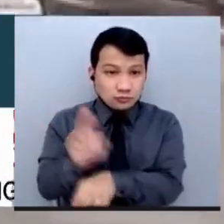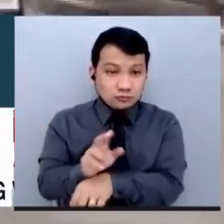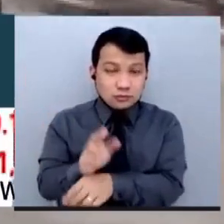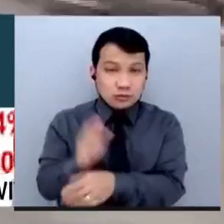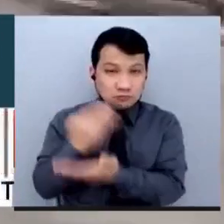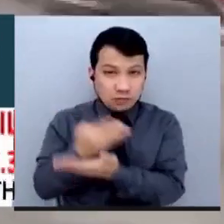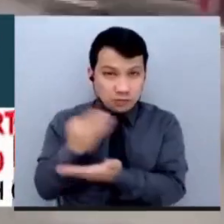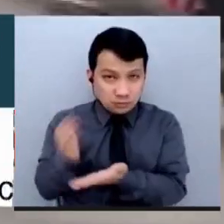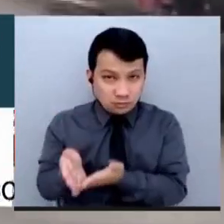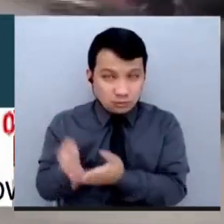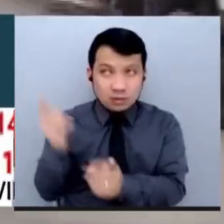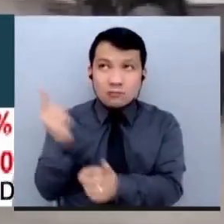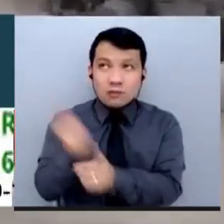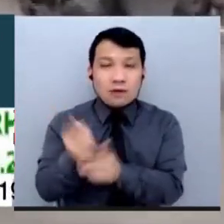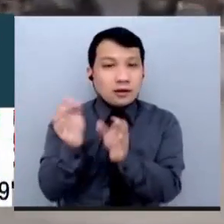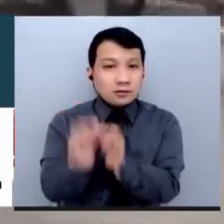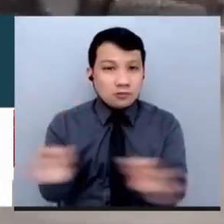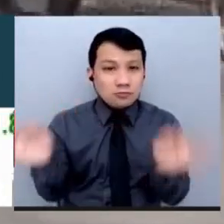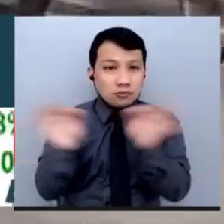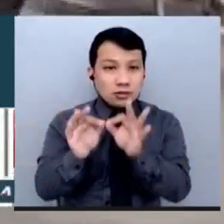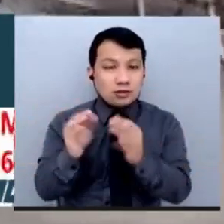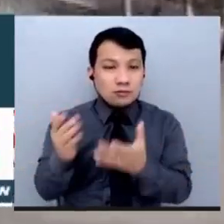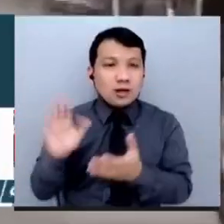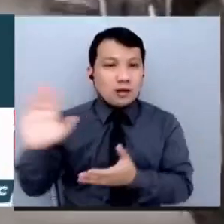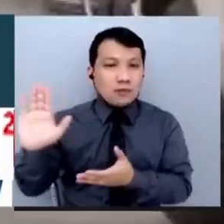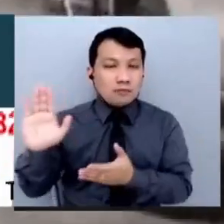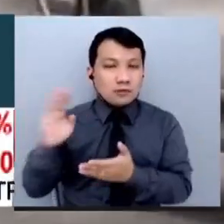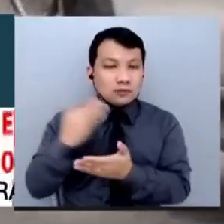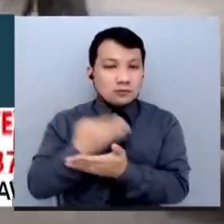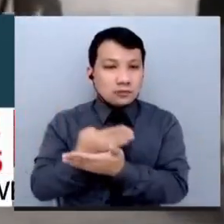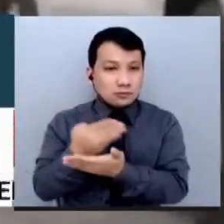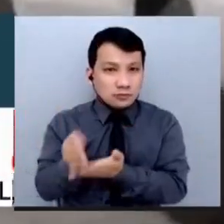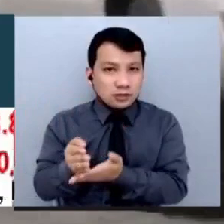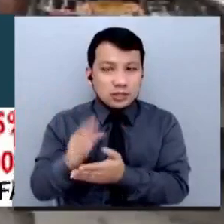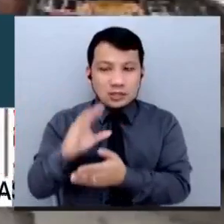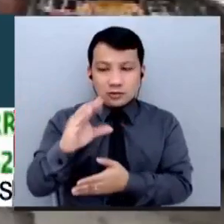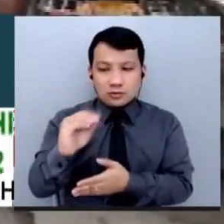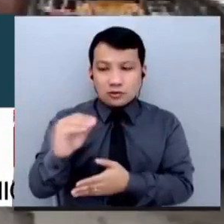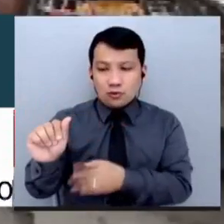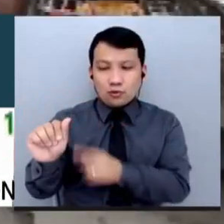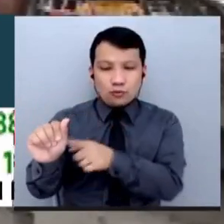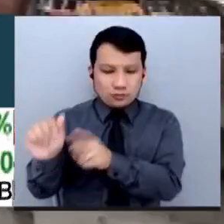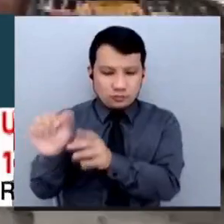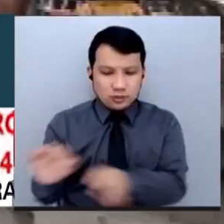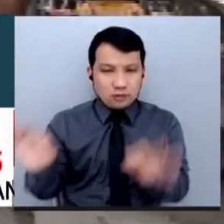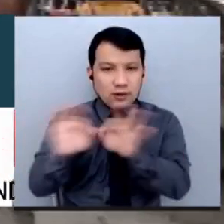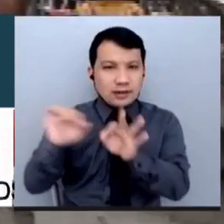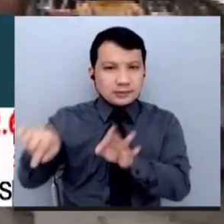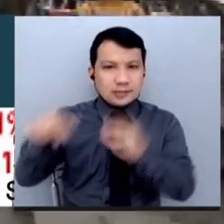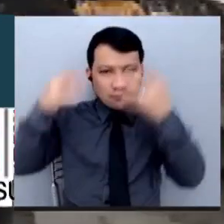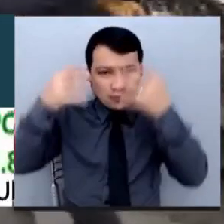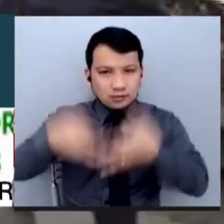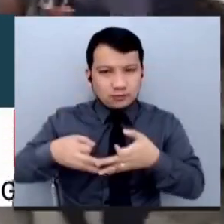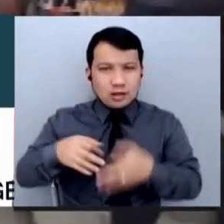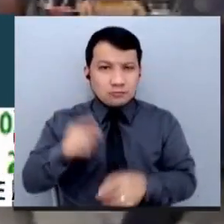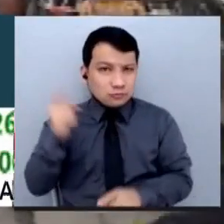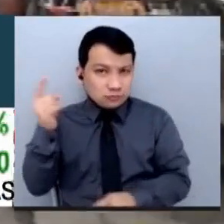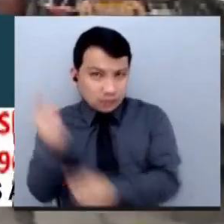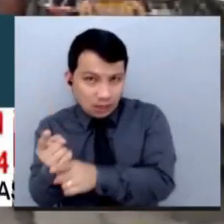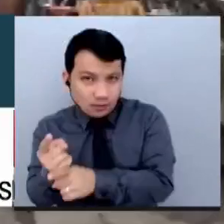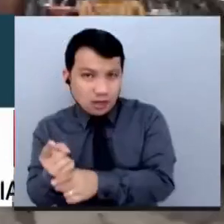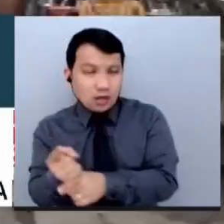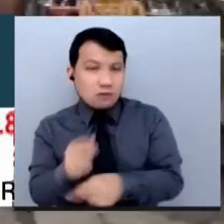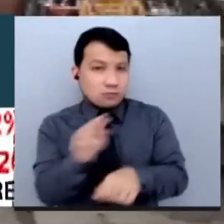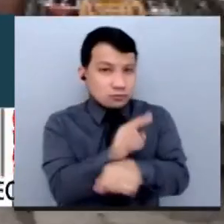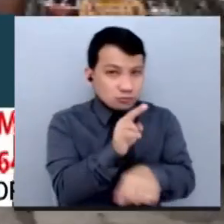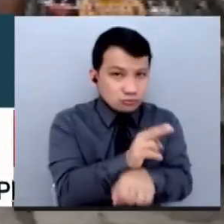nga, napakahalaga nung Commission on Audit. Kasi sila talaga magde-determine kung tama ba yung